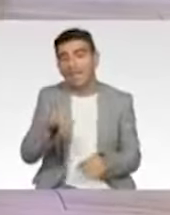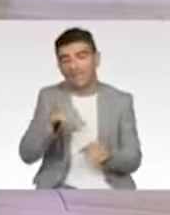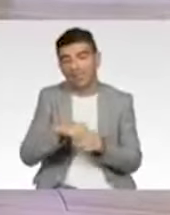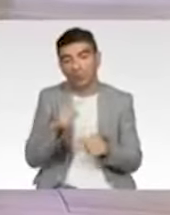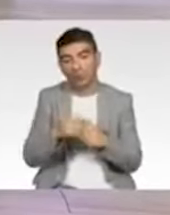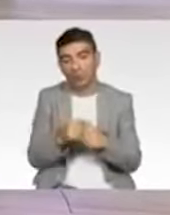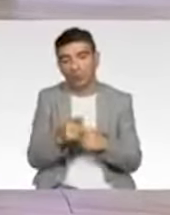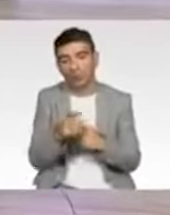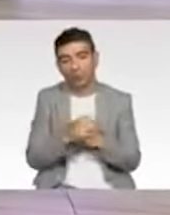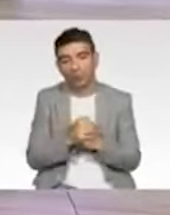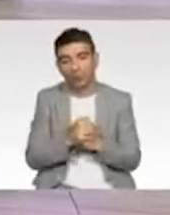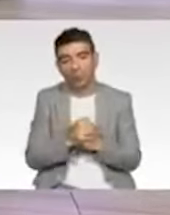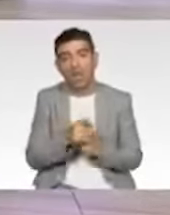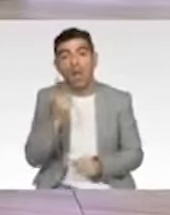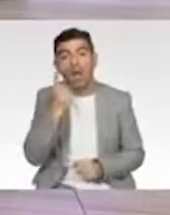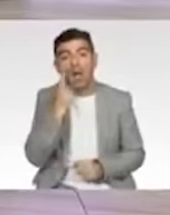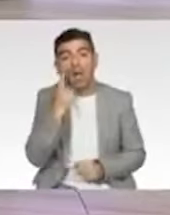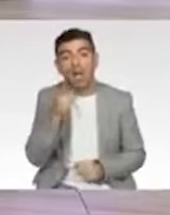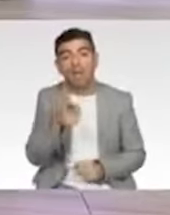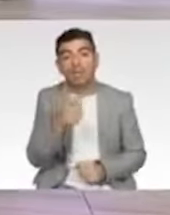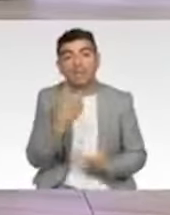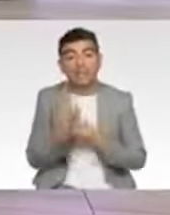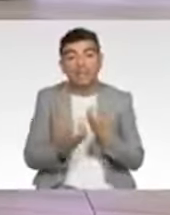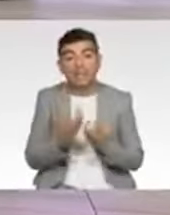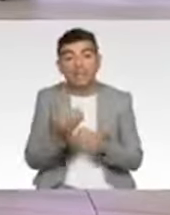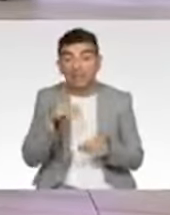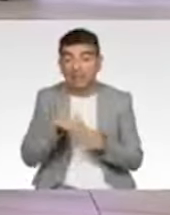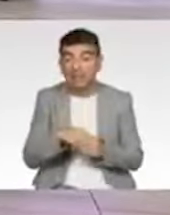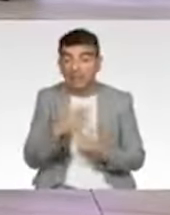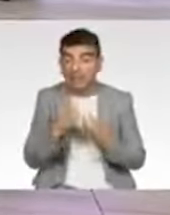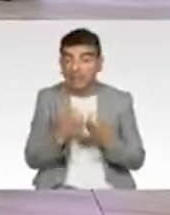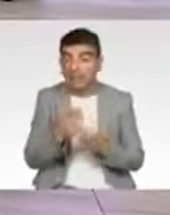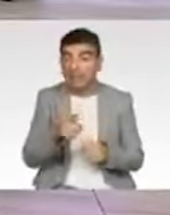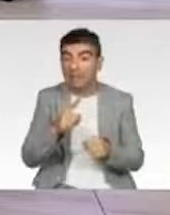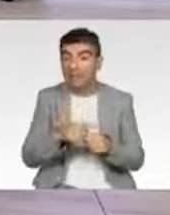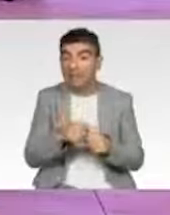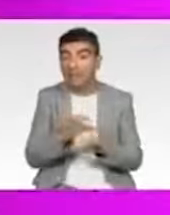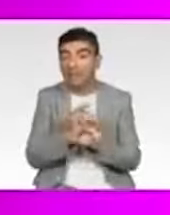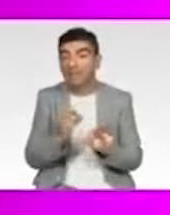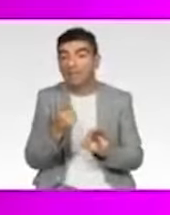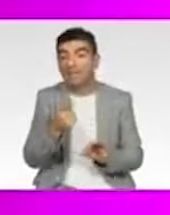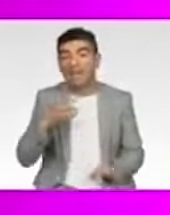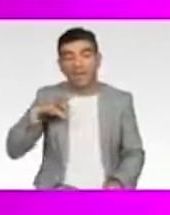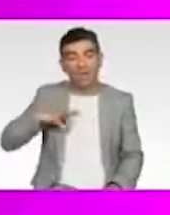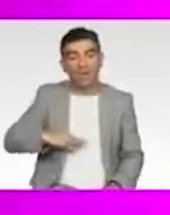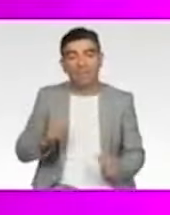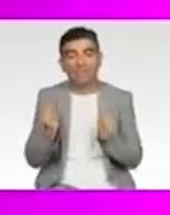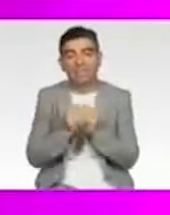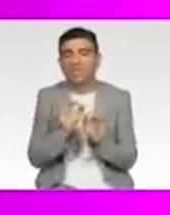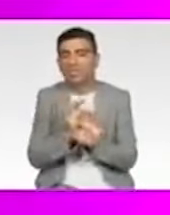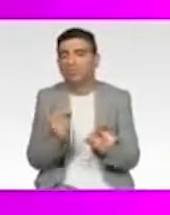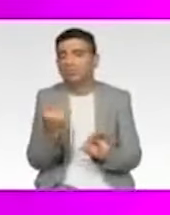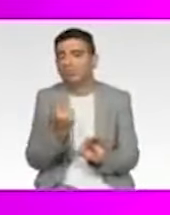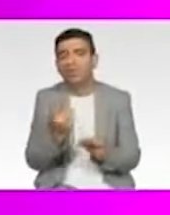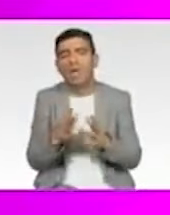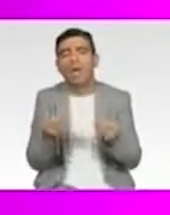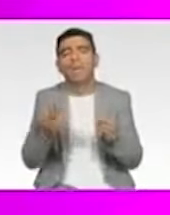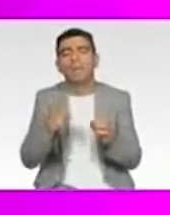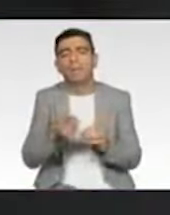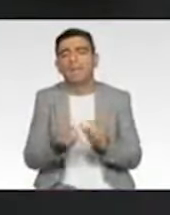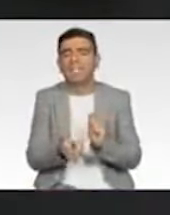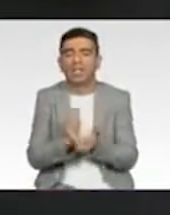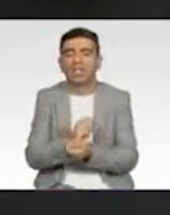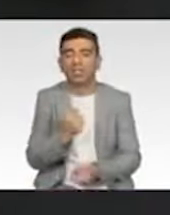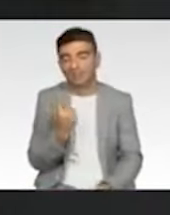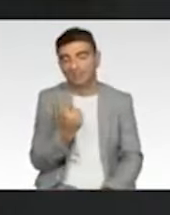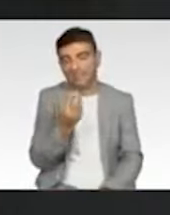özellikle. Zaten atalar. Bir de nohut ısıtıldığında, piştiğinde yapısından faydalı biyobileşiklerden hiçbir şey kaybetmez. Güzel. Çok değişik